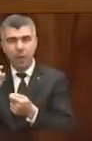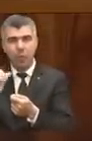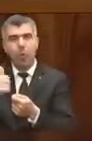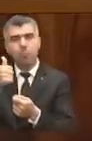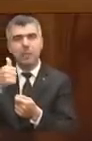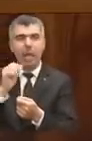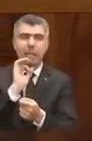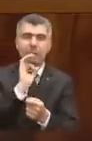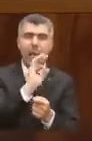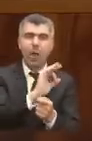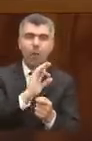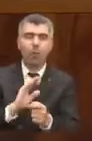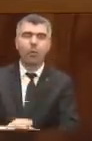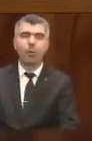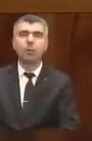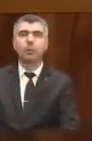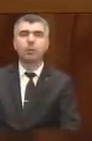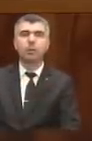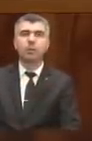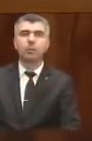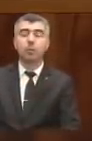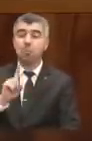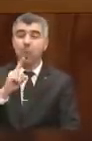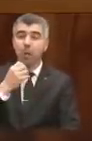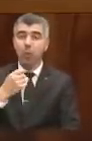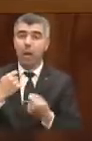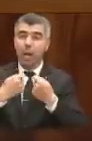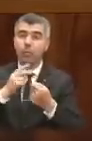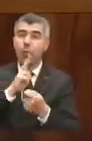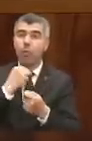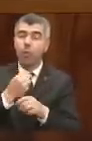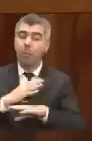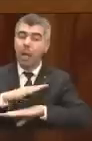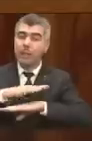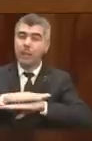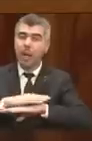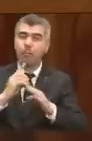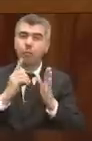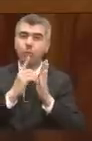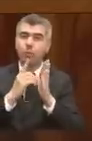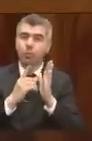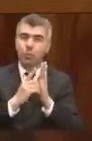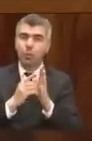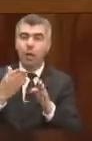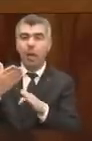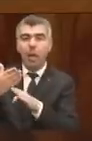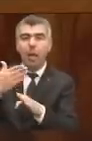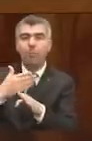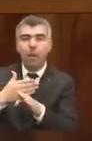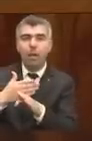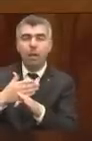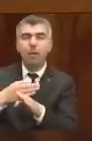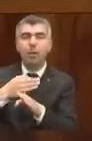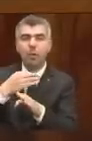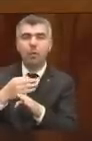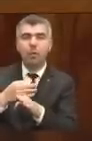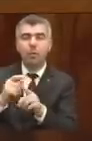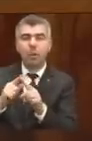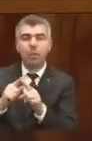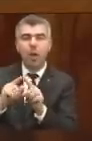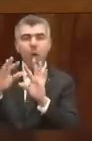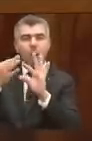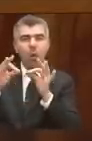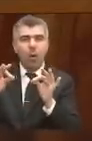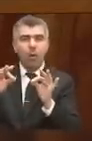منطق سيد رئيس الحكومه خصهم تحترموا الدستور اولا قبل ما تحترموا قبل ما نتكلمو على